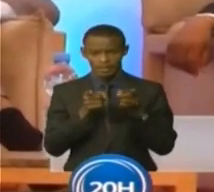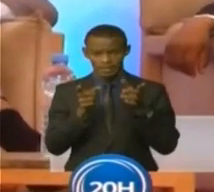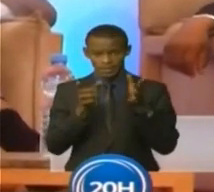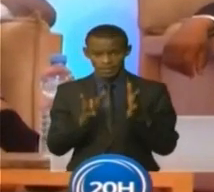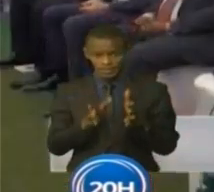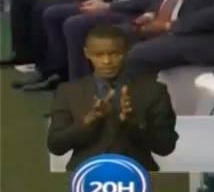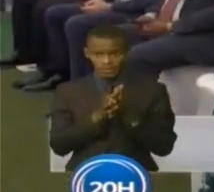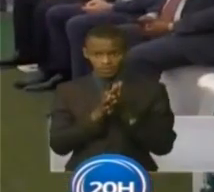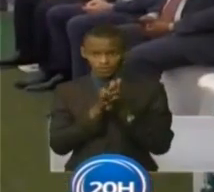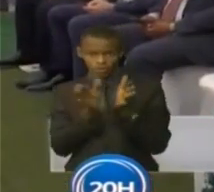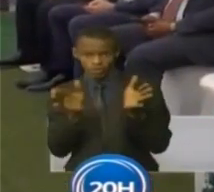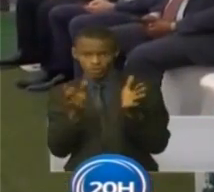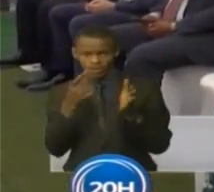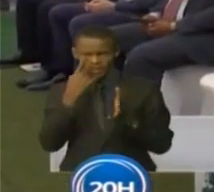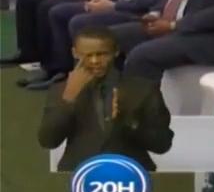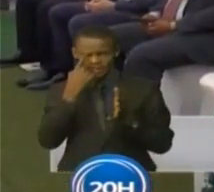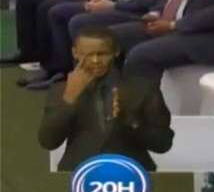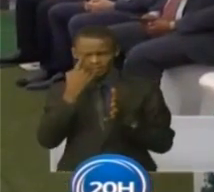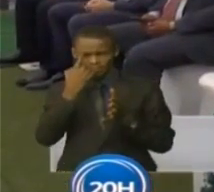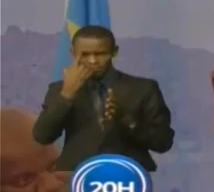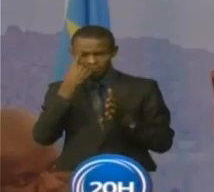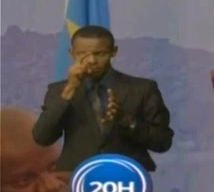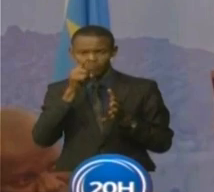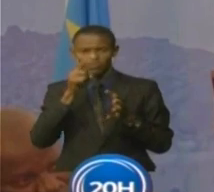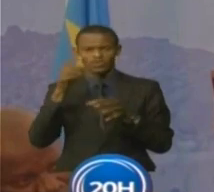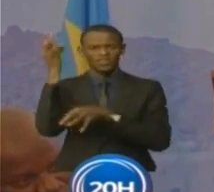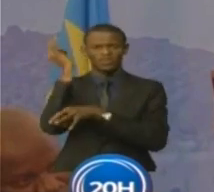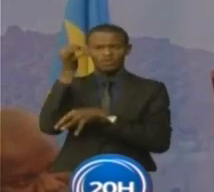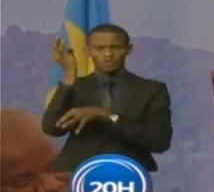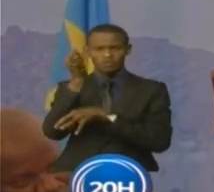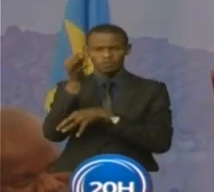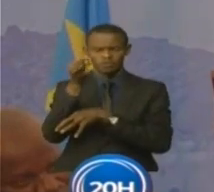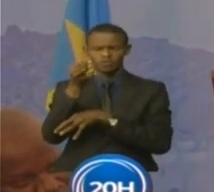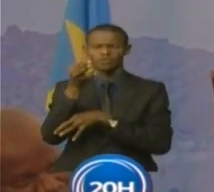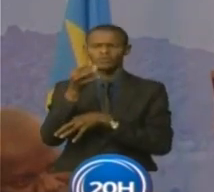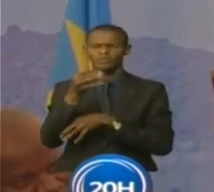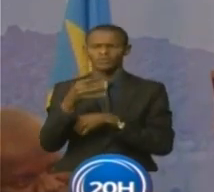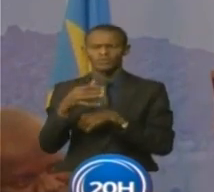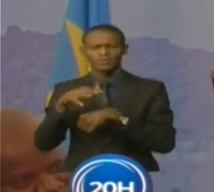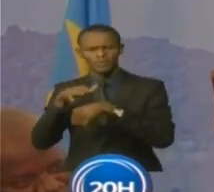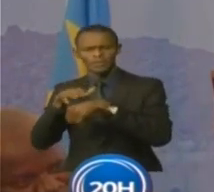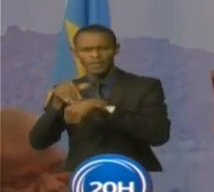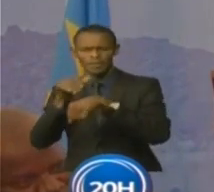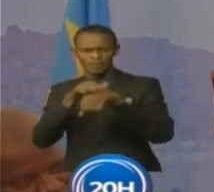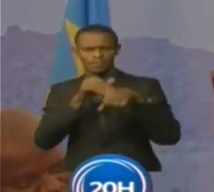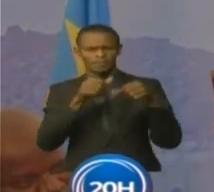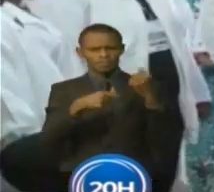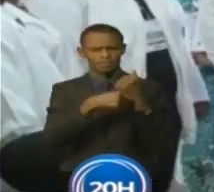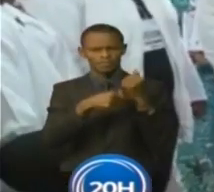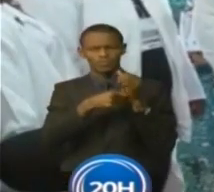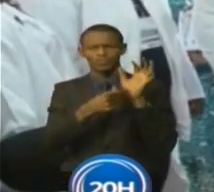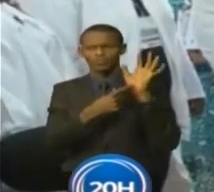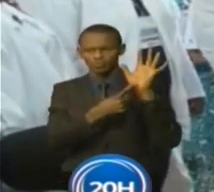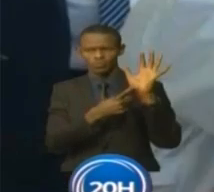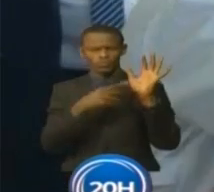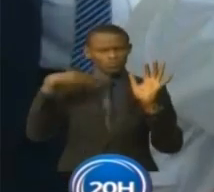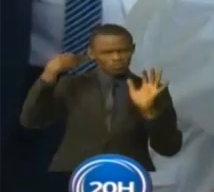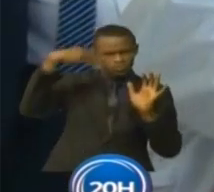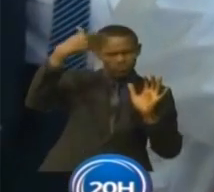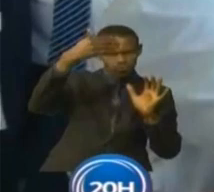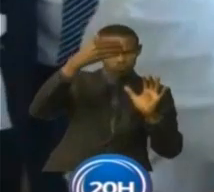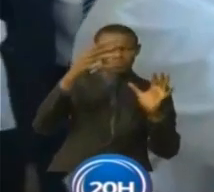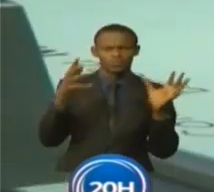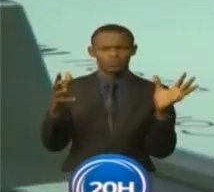Mwamba-Koniku. Du haut de la tribune, le directeur général du CEC a circonscrit les importance mieux la valeur du